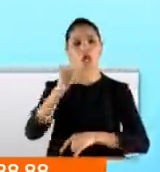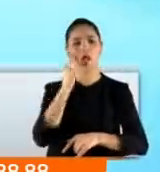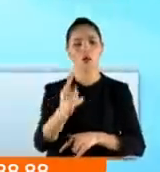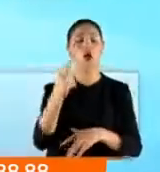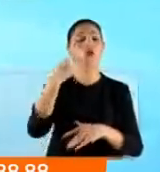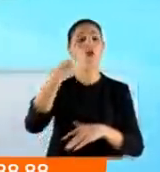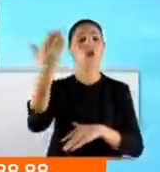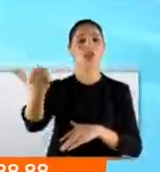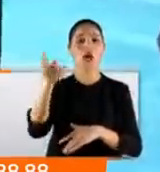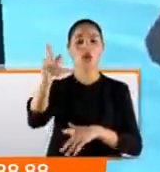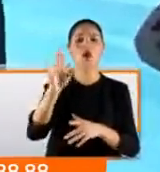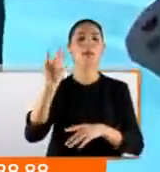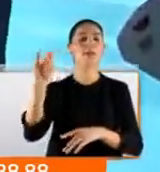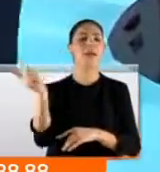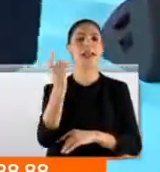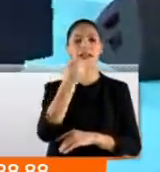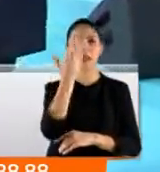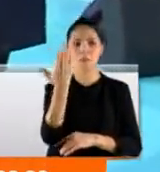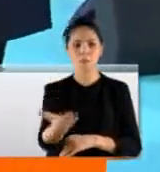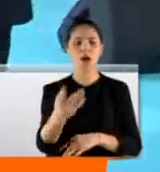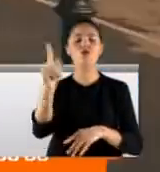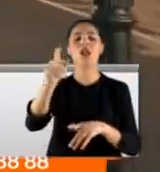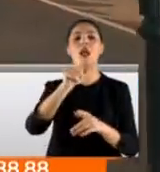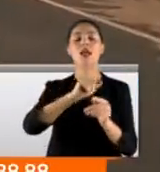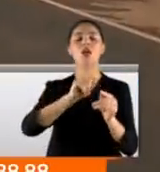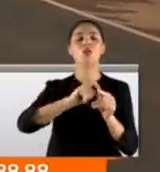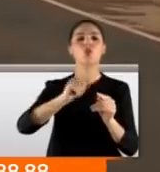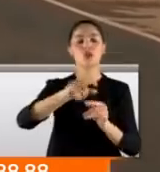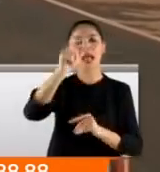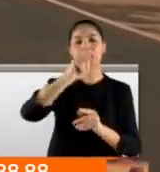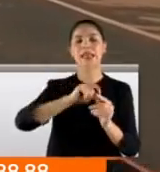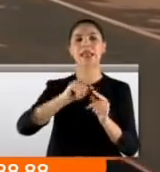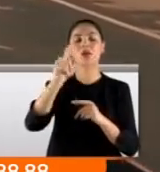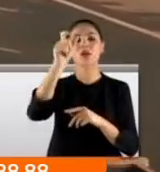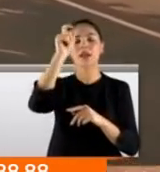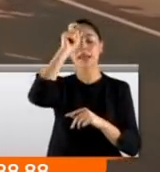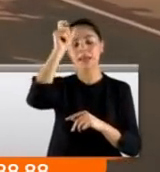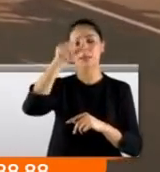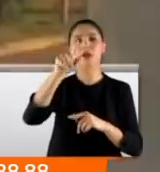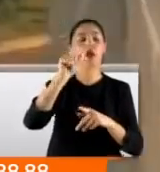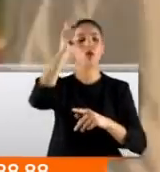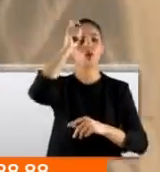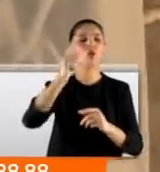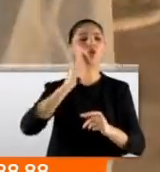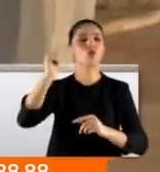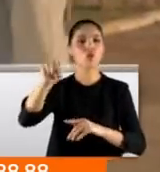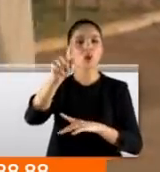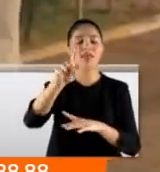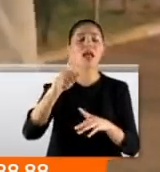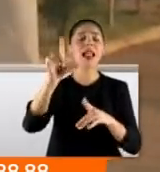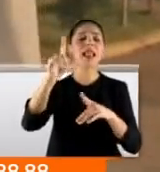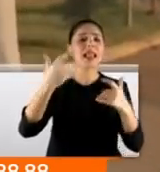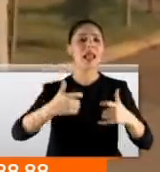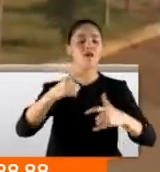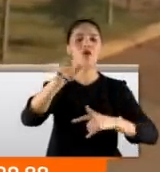Cumhurbaşkanı Erdoğan, MHP lideri Devlet Bahçeli ve Kuzey Kıbrıs Türk Cumhuriyeti Cumhurbaşkanı Ersin Tatar'la Lefkoşa Acil Durum